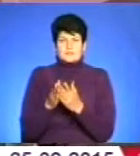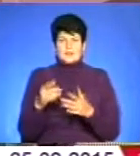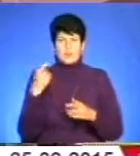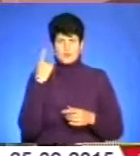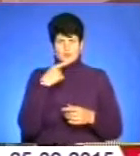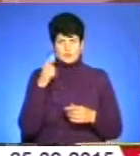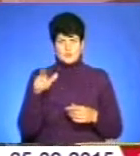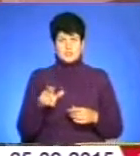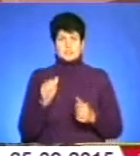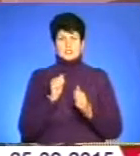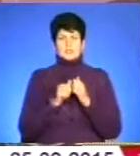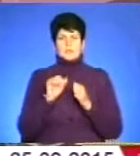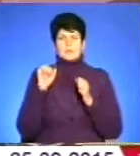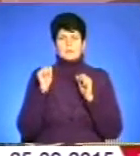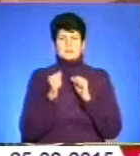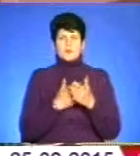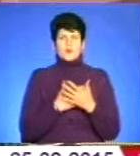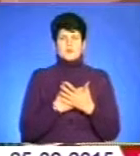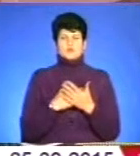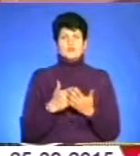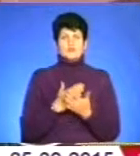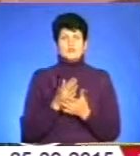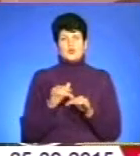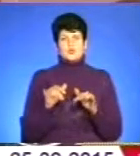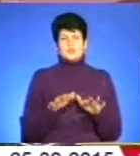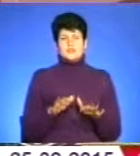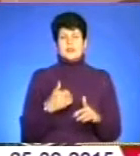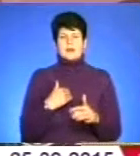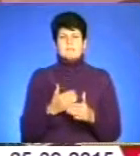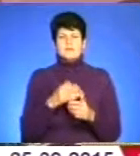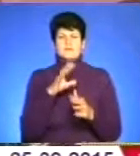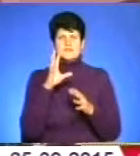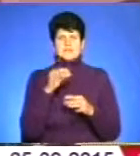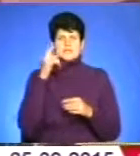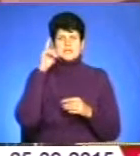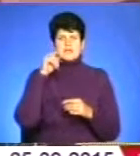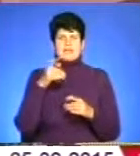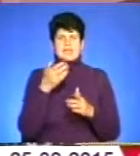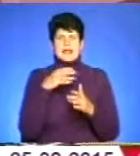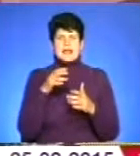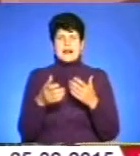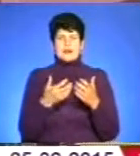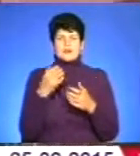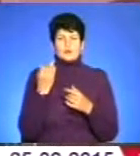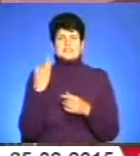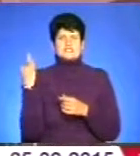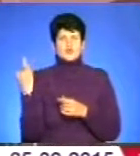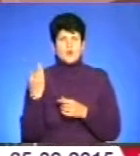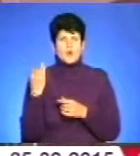його пам'ятають просто як громадсько-політичного діяча. Я передусім його знав як археолога, історика.